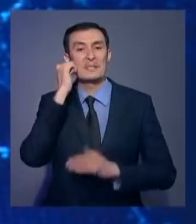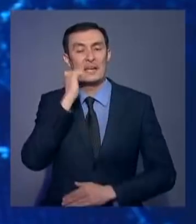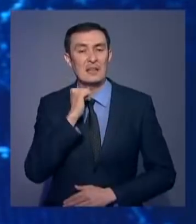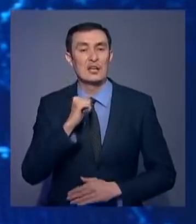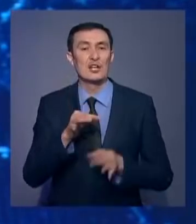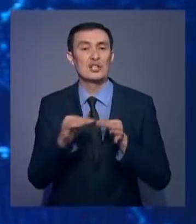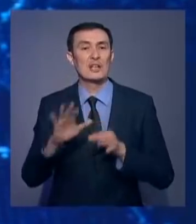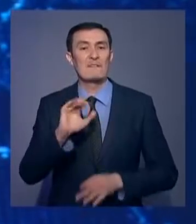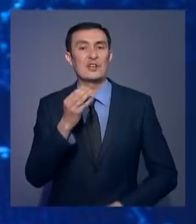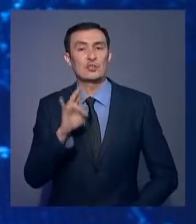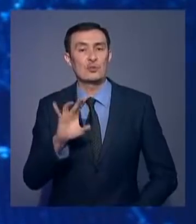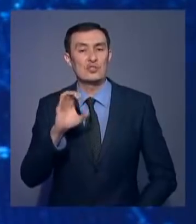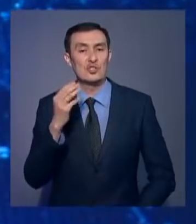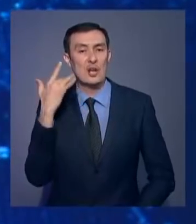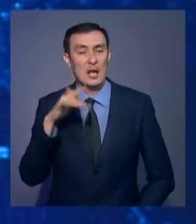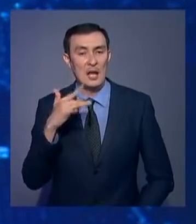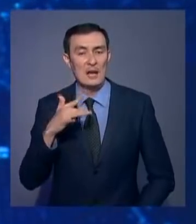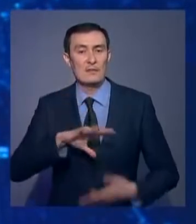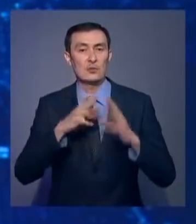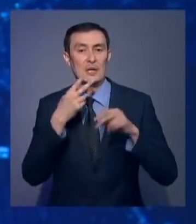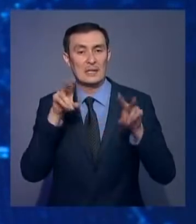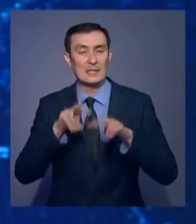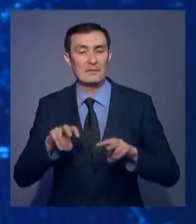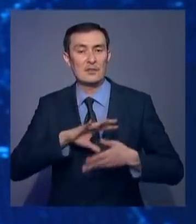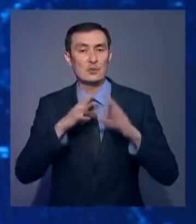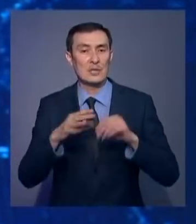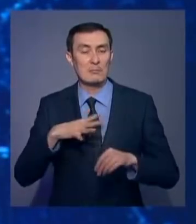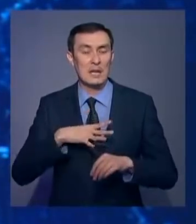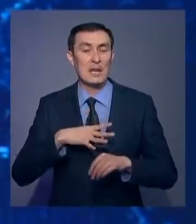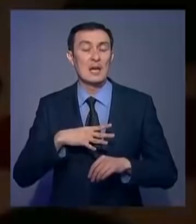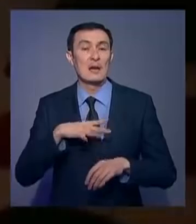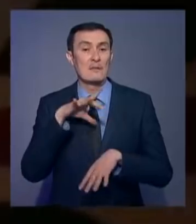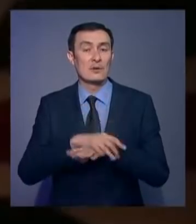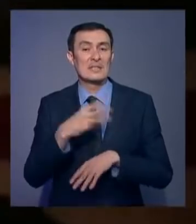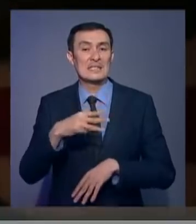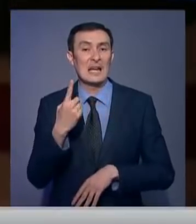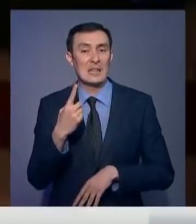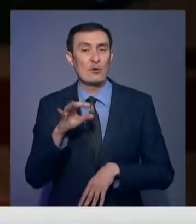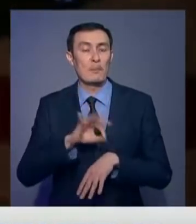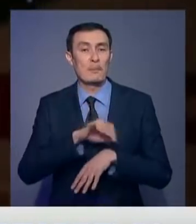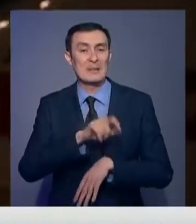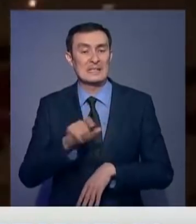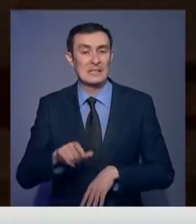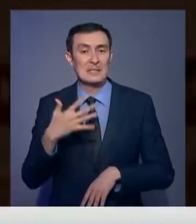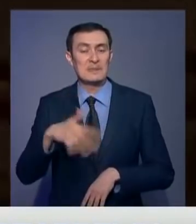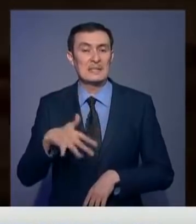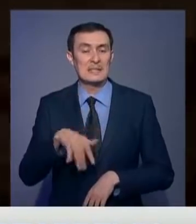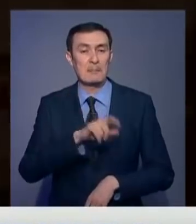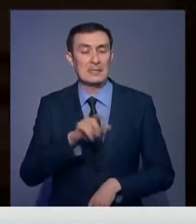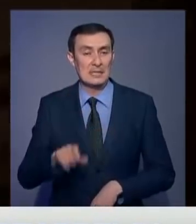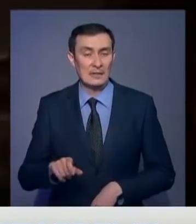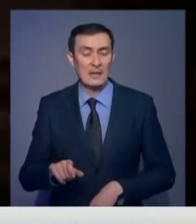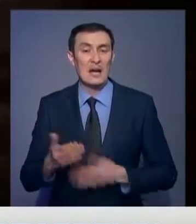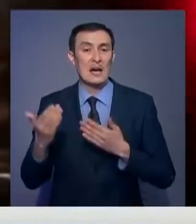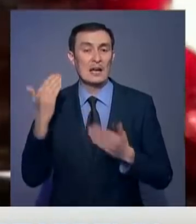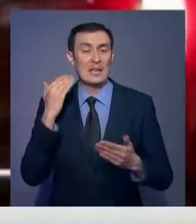престарелых штата Вашингтон в США. По итогам тестов результаты оказались положительными у 31 из 50 пациентов. К